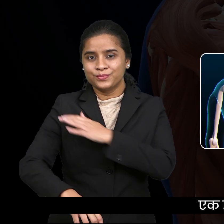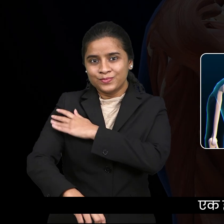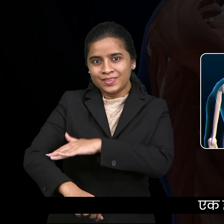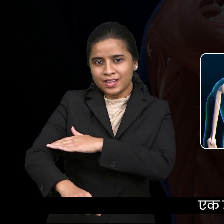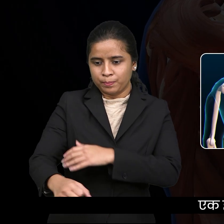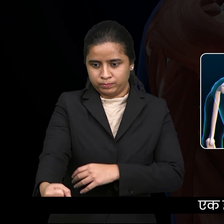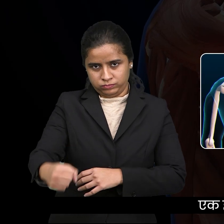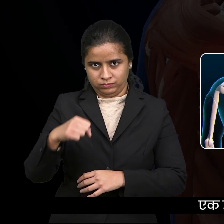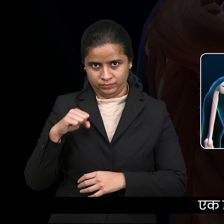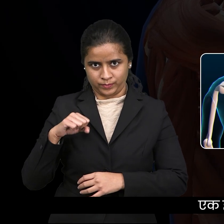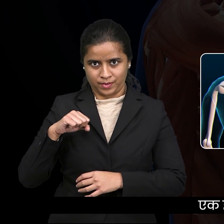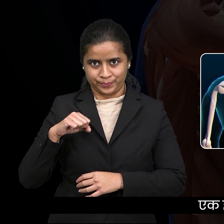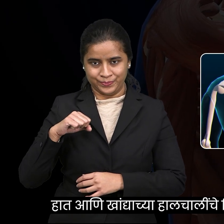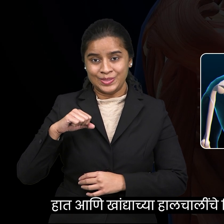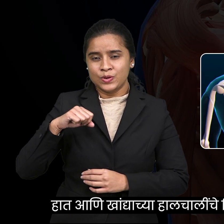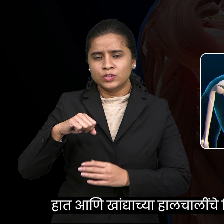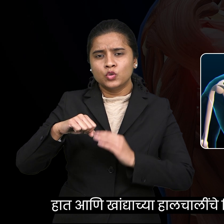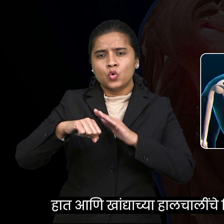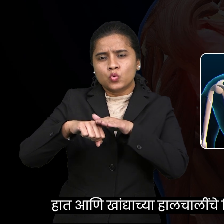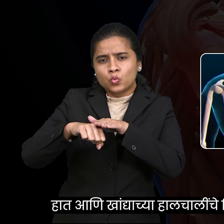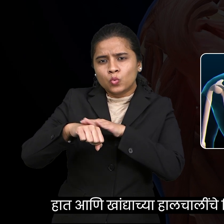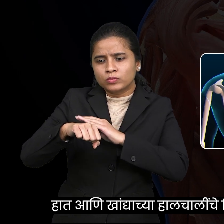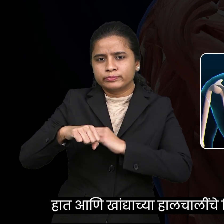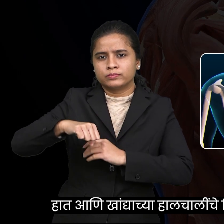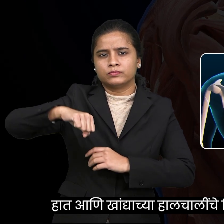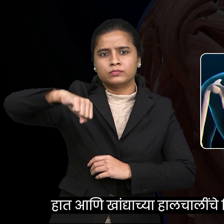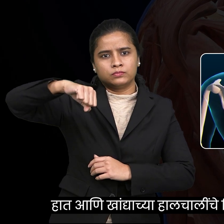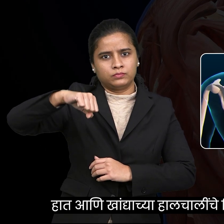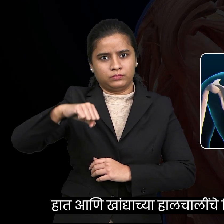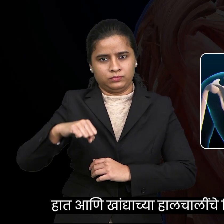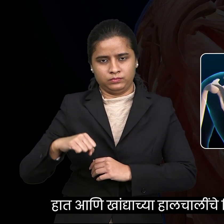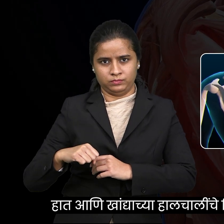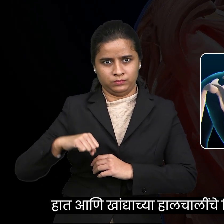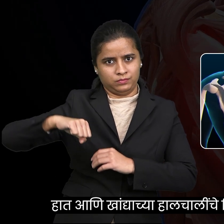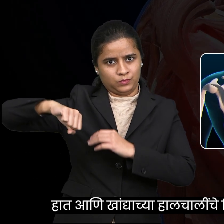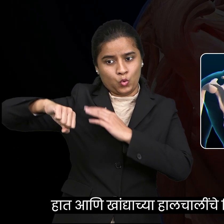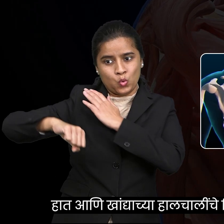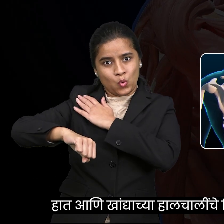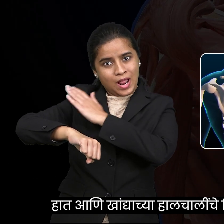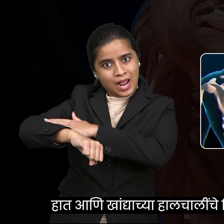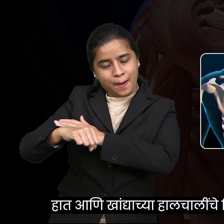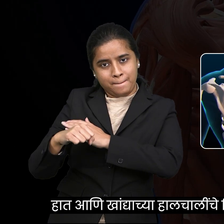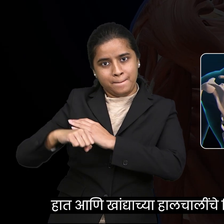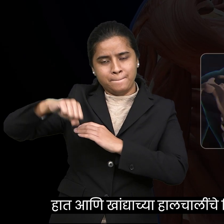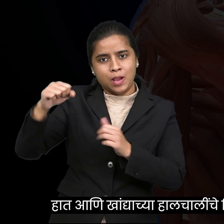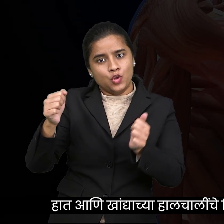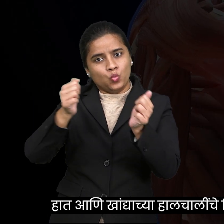एक हात दुमडून आता हात आणि खांद्याच्या हालचालींकडे निरीक्षण करण्यासाठी हळूहळू एकत्र वर